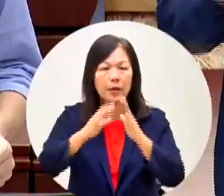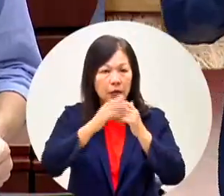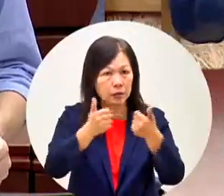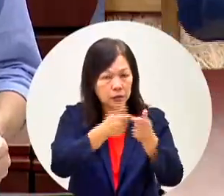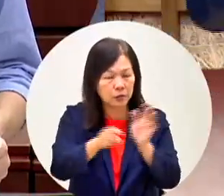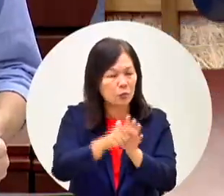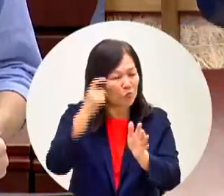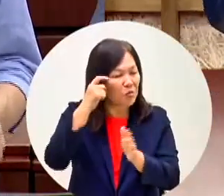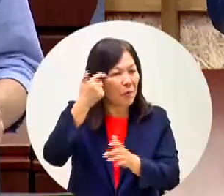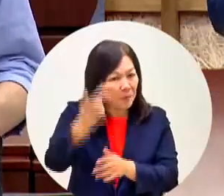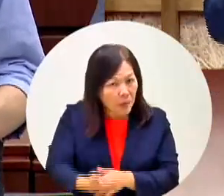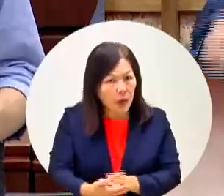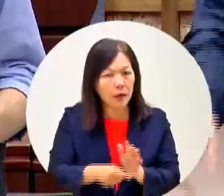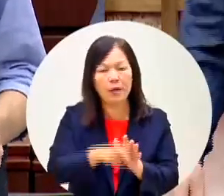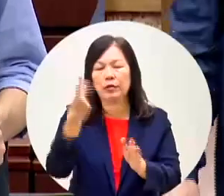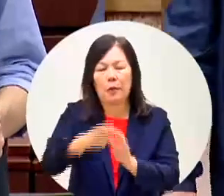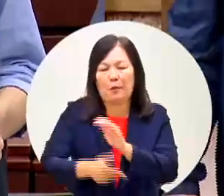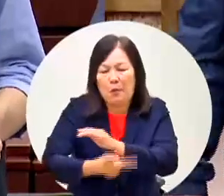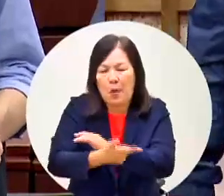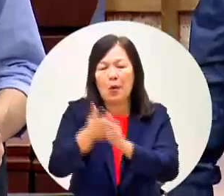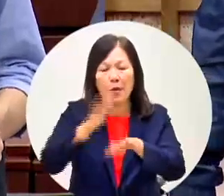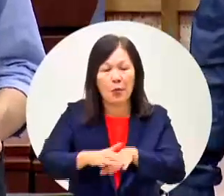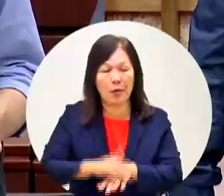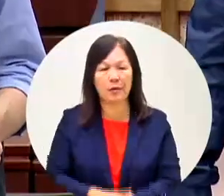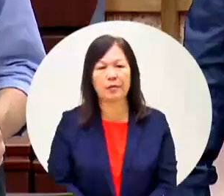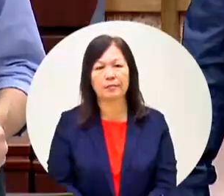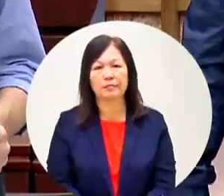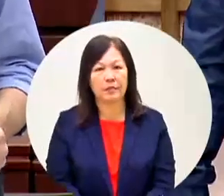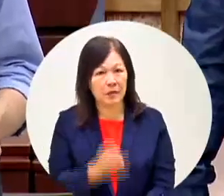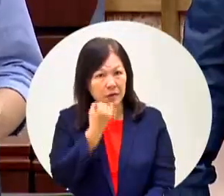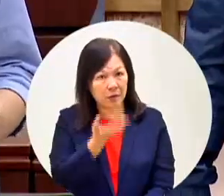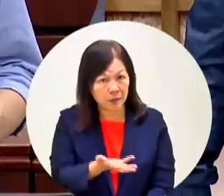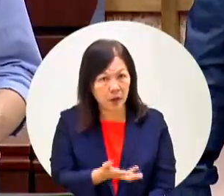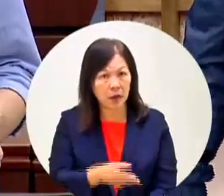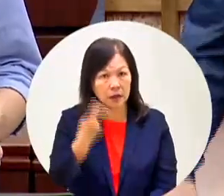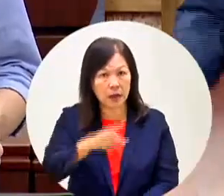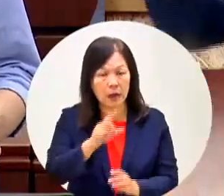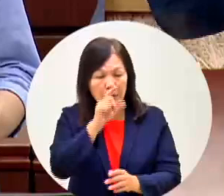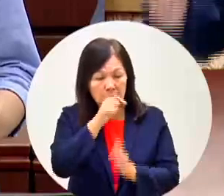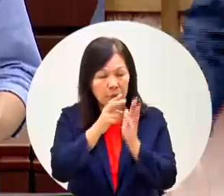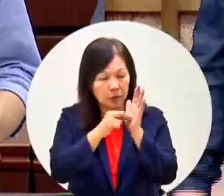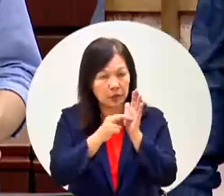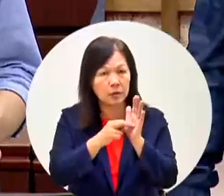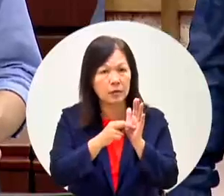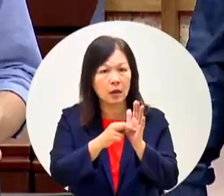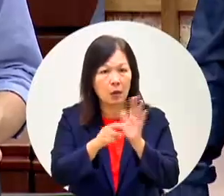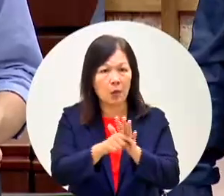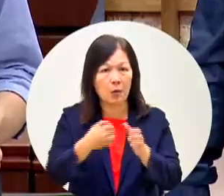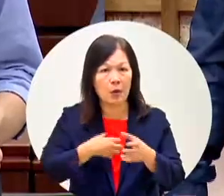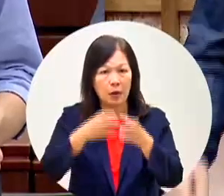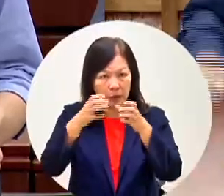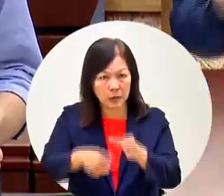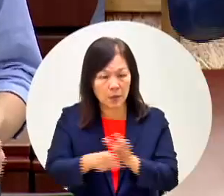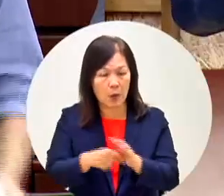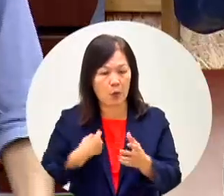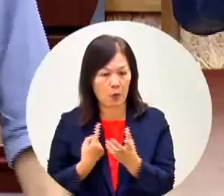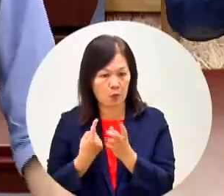度，好不好？那我现在特别讲，他们在筹备之后，我一定要亲自来再主持一下这个筹备